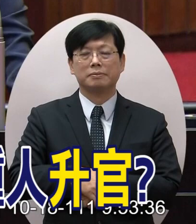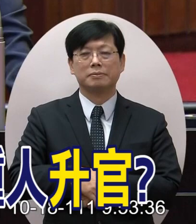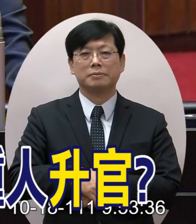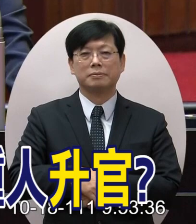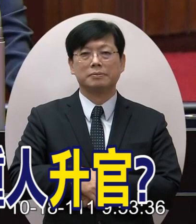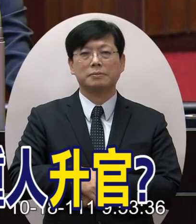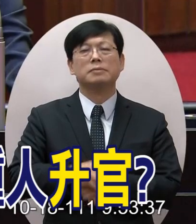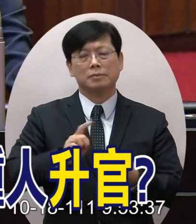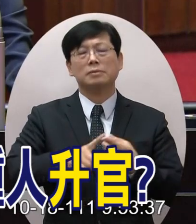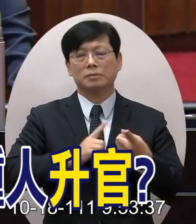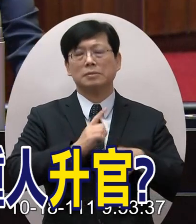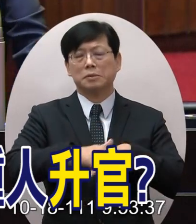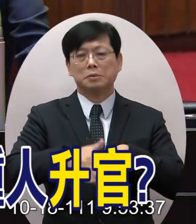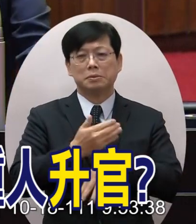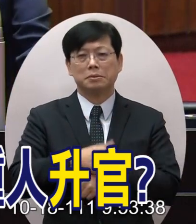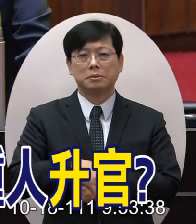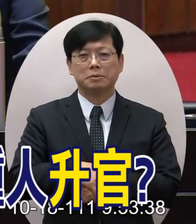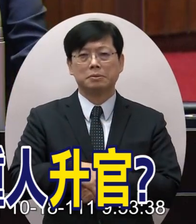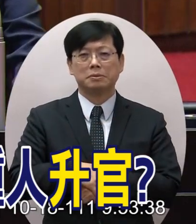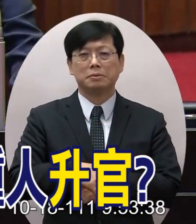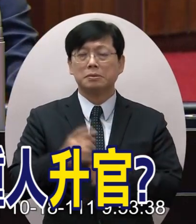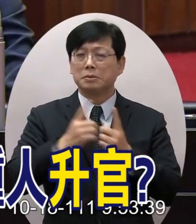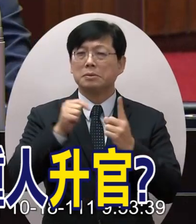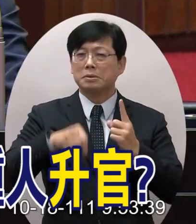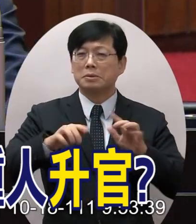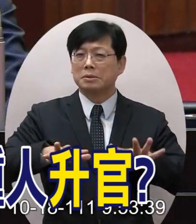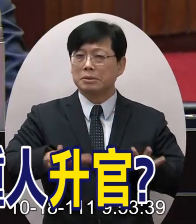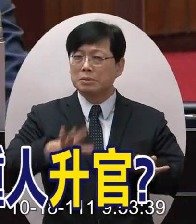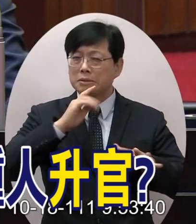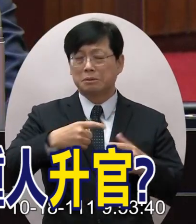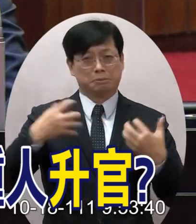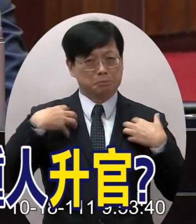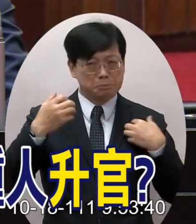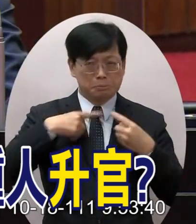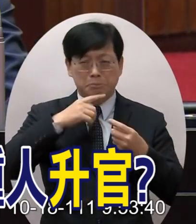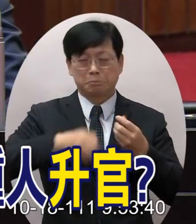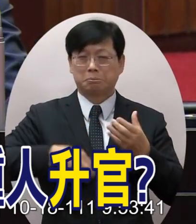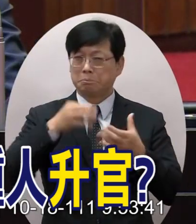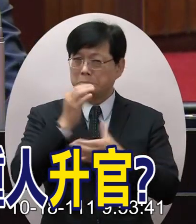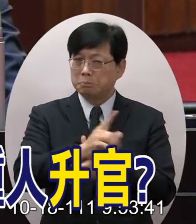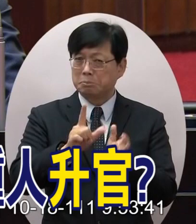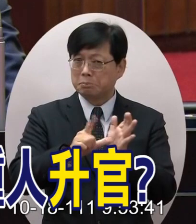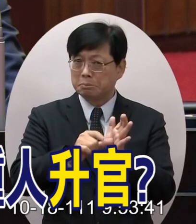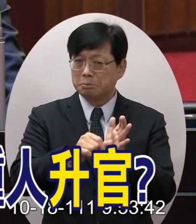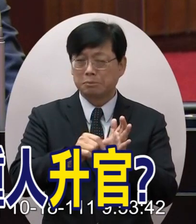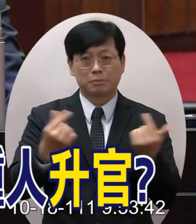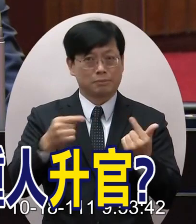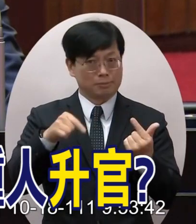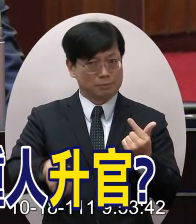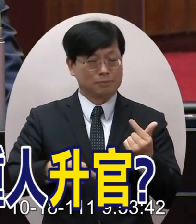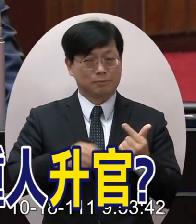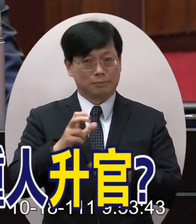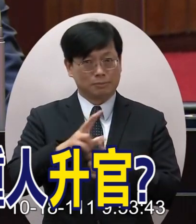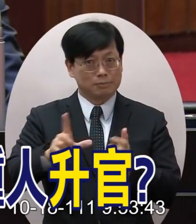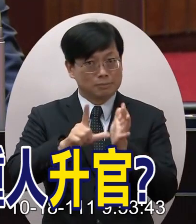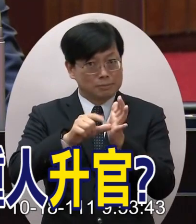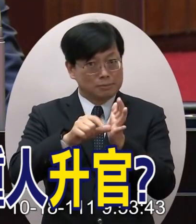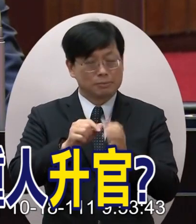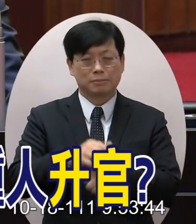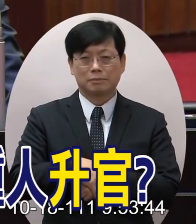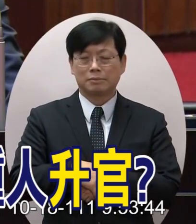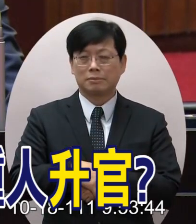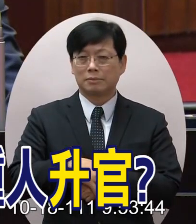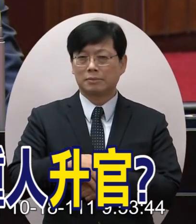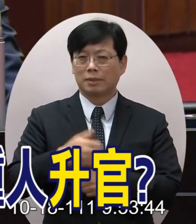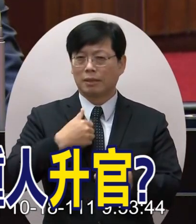关。 对，但你会不会 的着眼点在哪里？ 操盘的时机，以这样的操盘的时机来讲，让